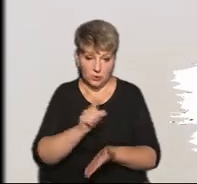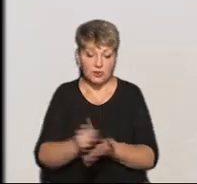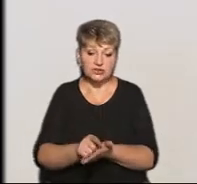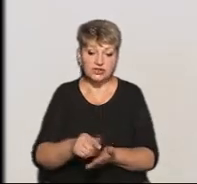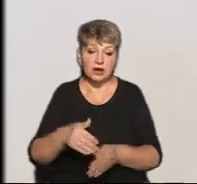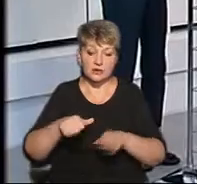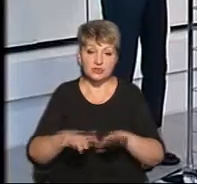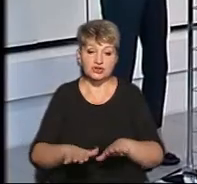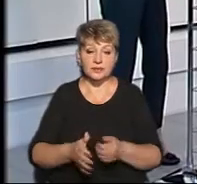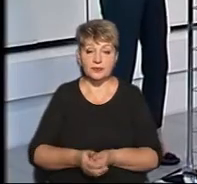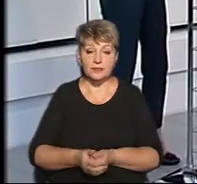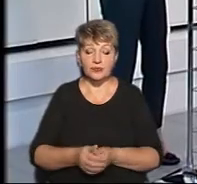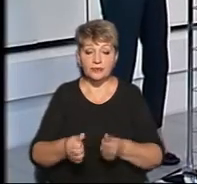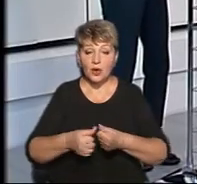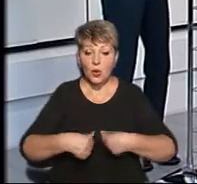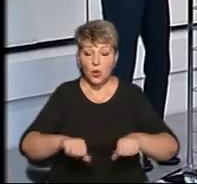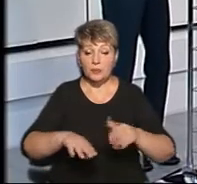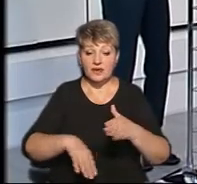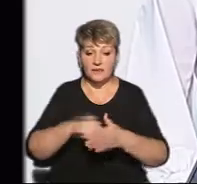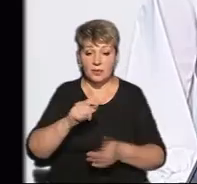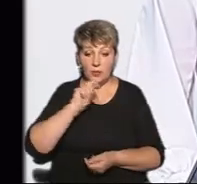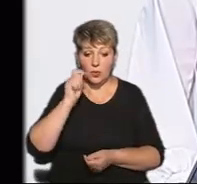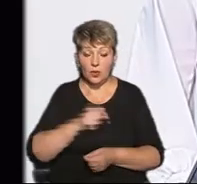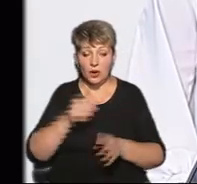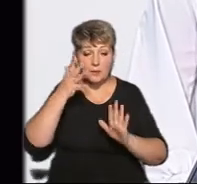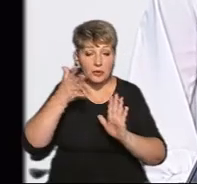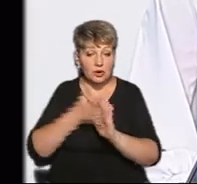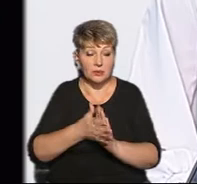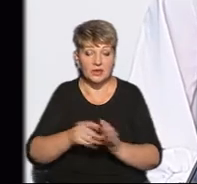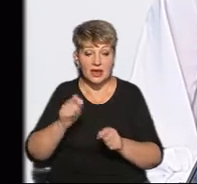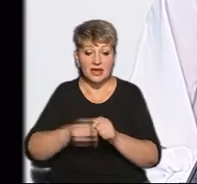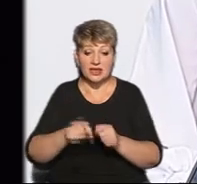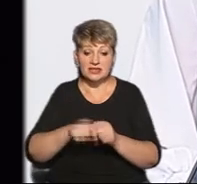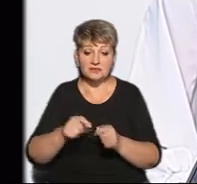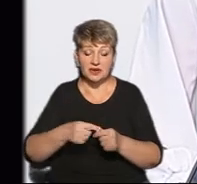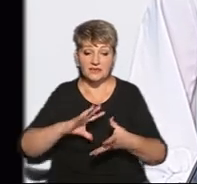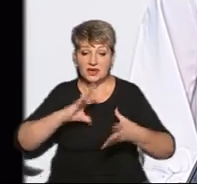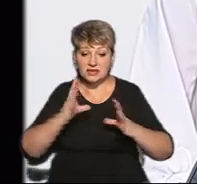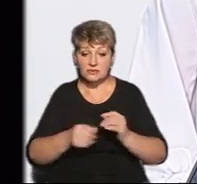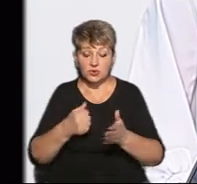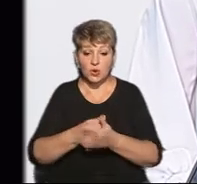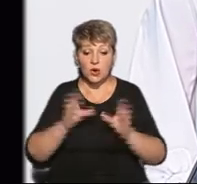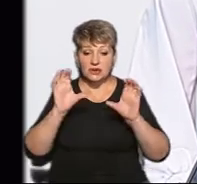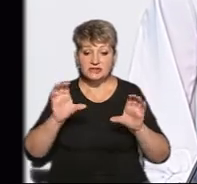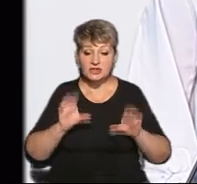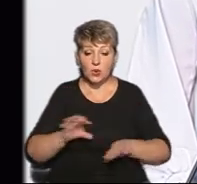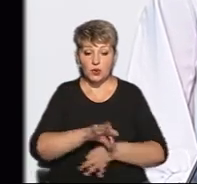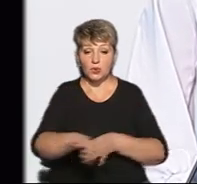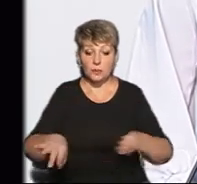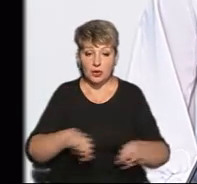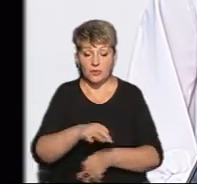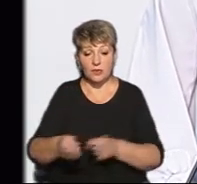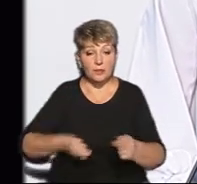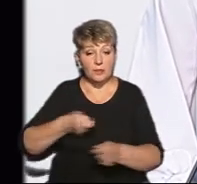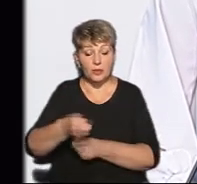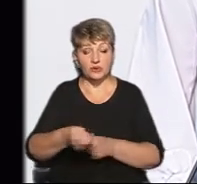думку. Комітет виборців України проаналізував експертні висновки Міністерства фінансів щодо законопроєктів, поданих народними